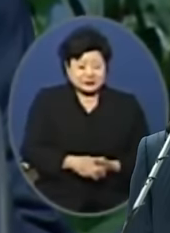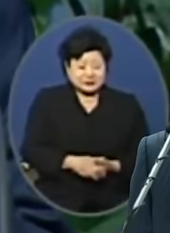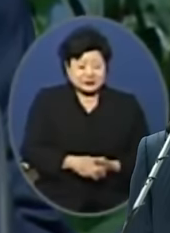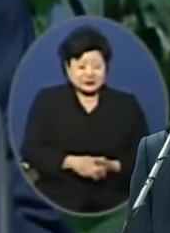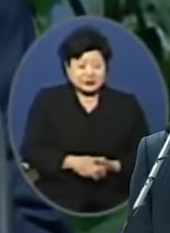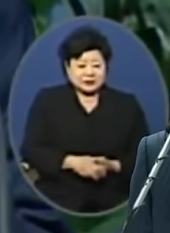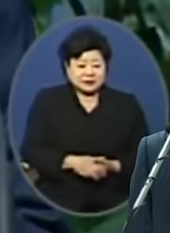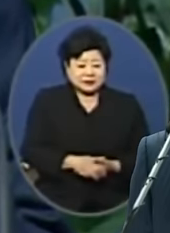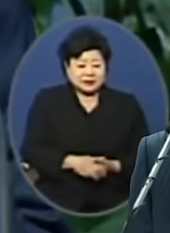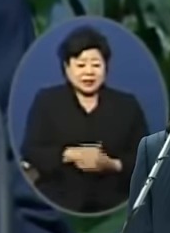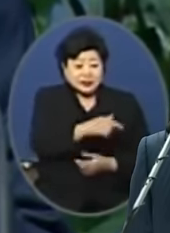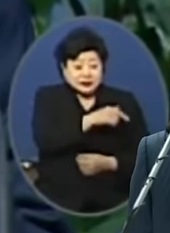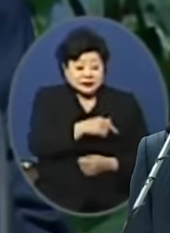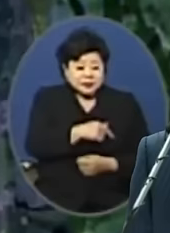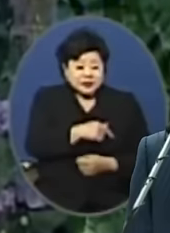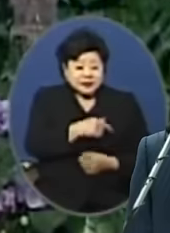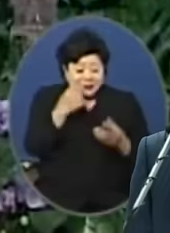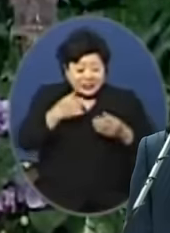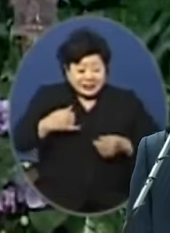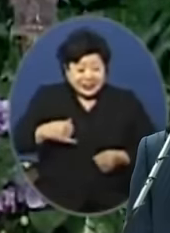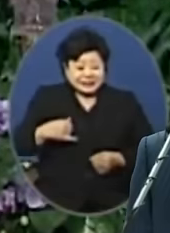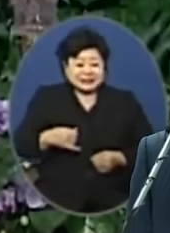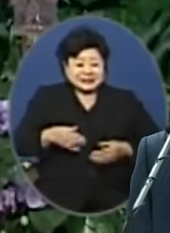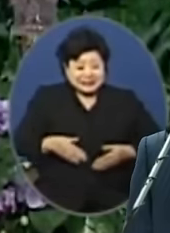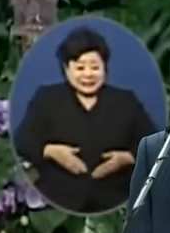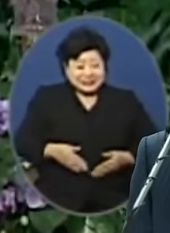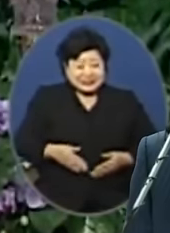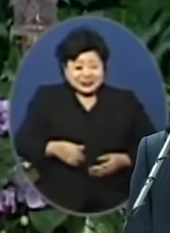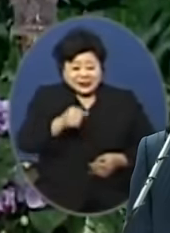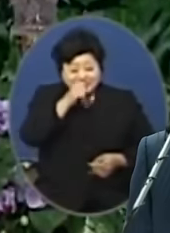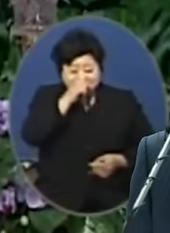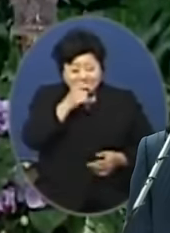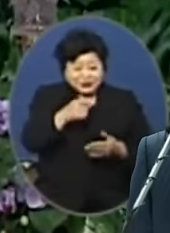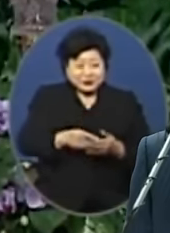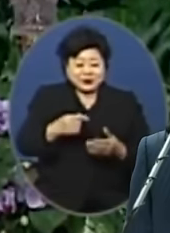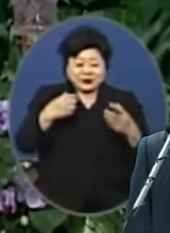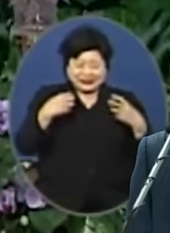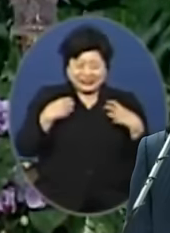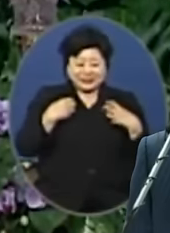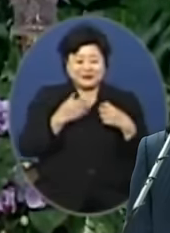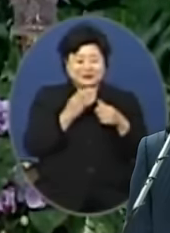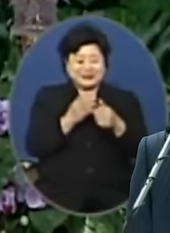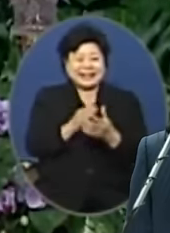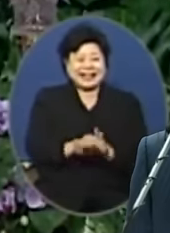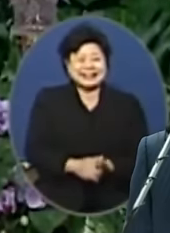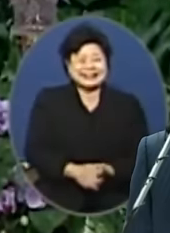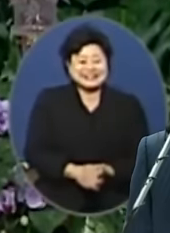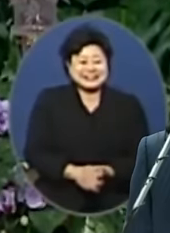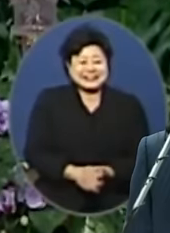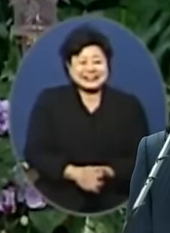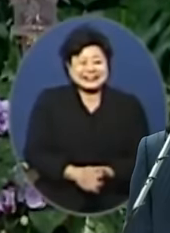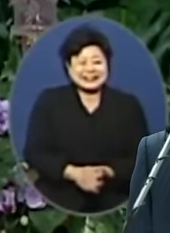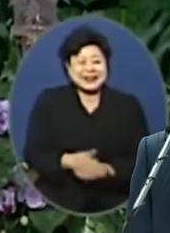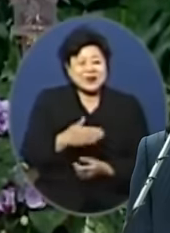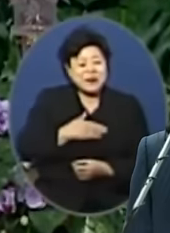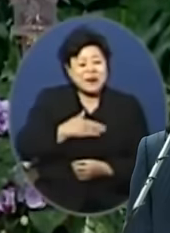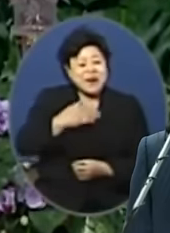지사님이 날 보고 어린애기 낳게 하는 총책임자가 되어달라고 부탁을 받았습니다. 그 왜